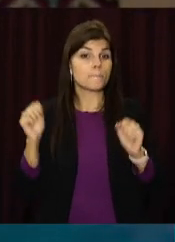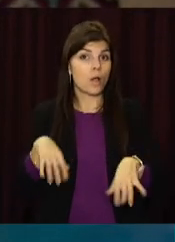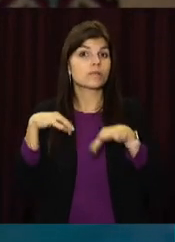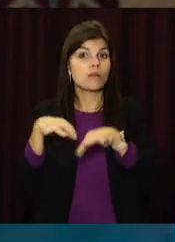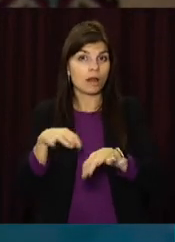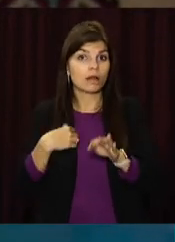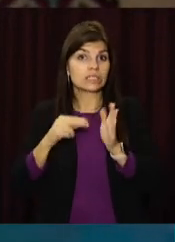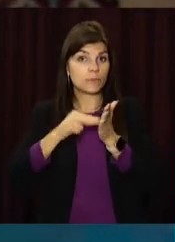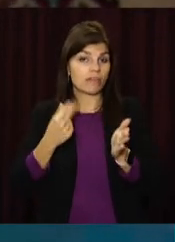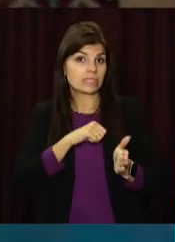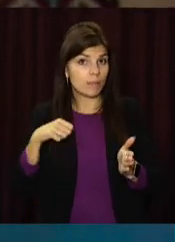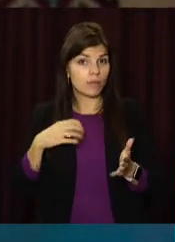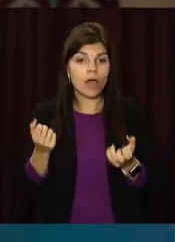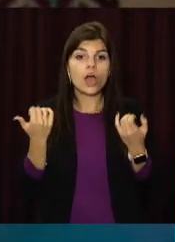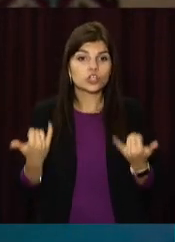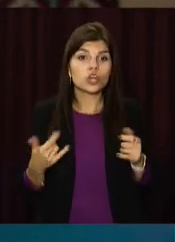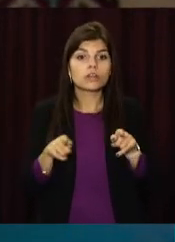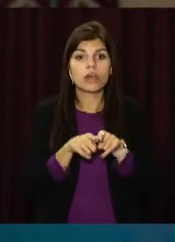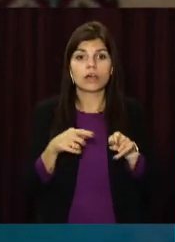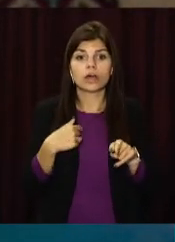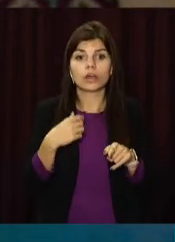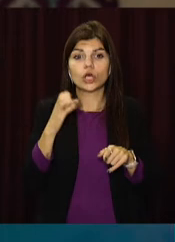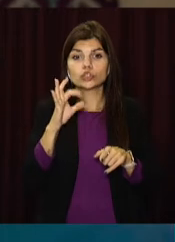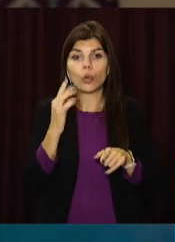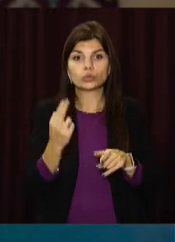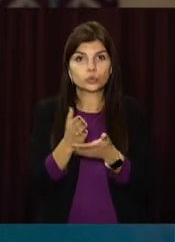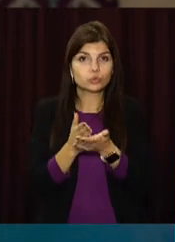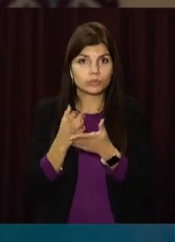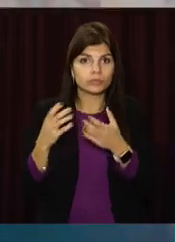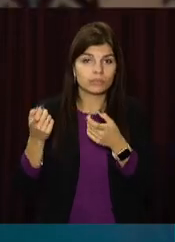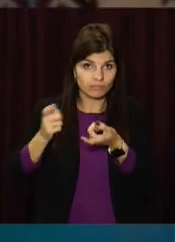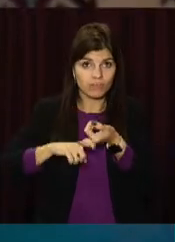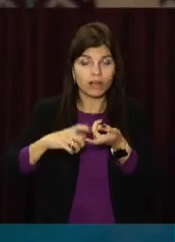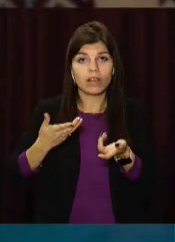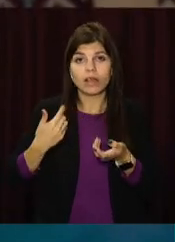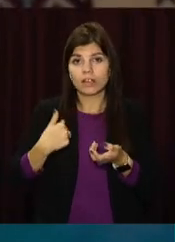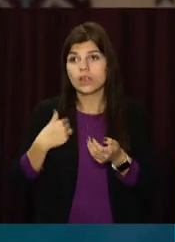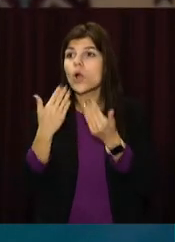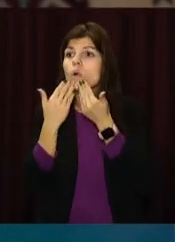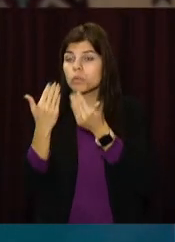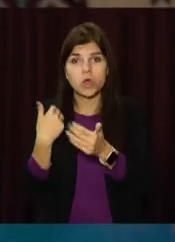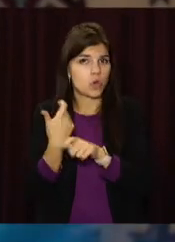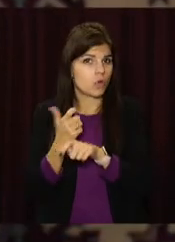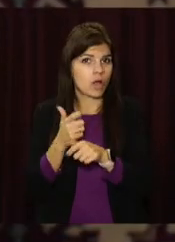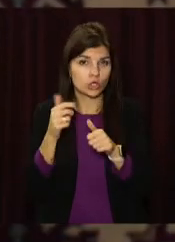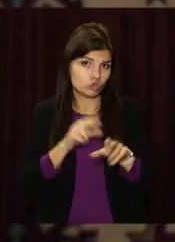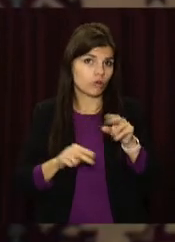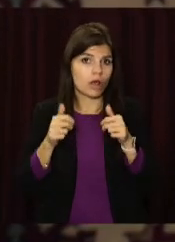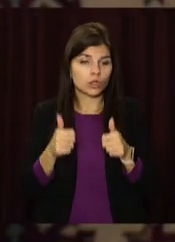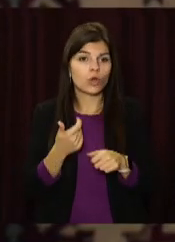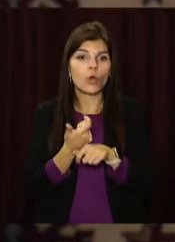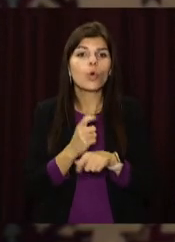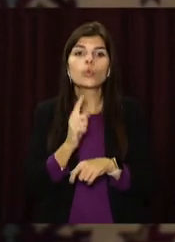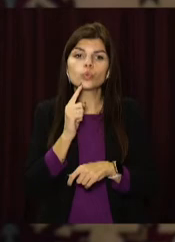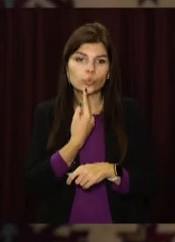сама справки брала. Зараз, так як знаходжусь у службі, я обратилась. Це дуже добре, я вважаю, тому що дуже